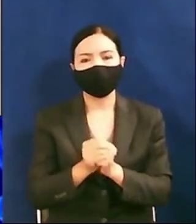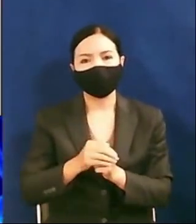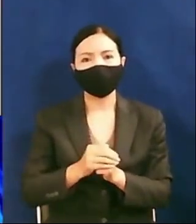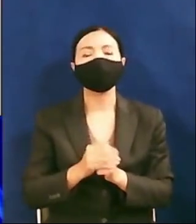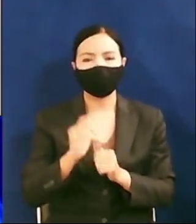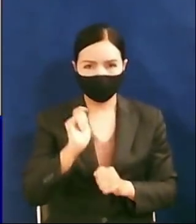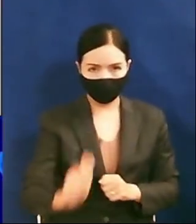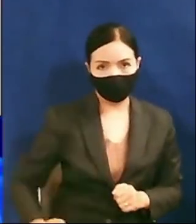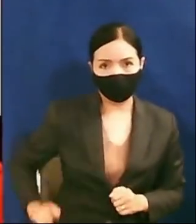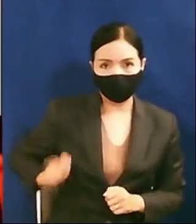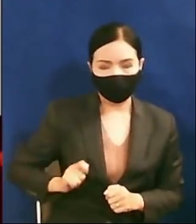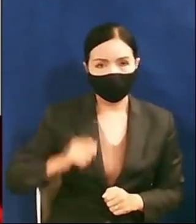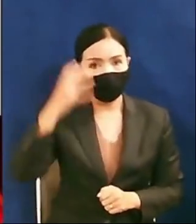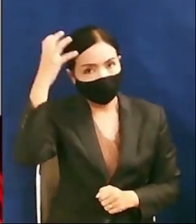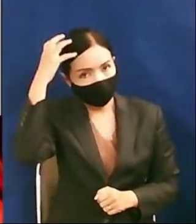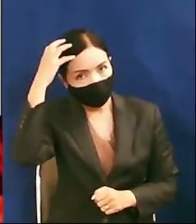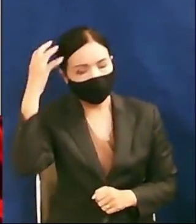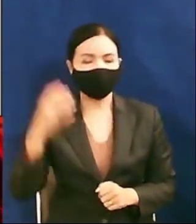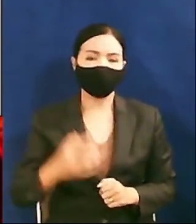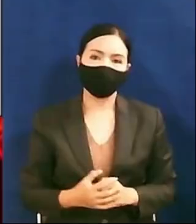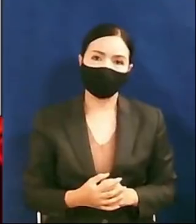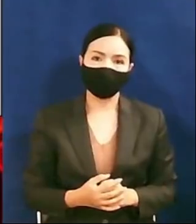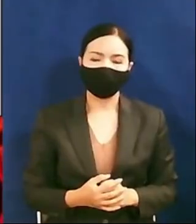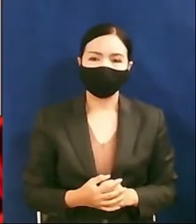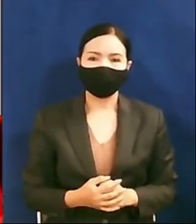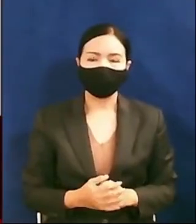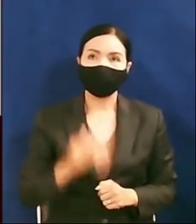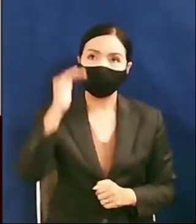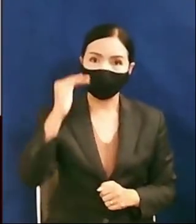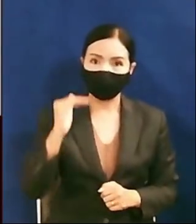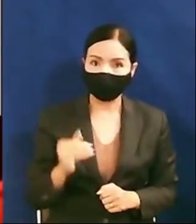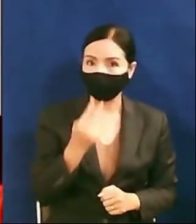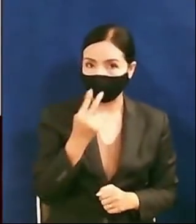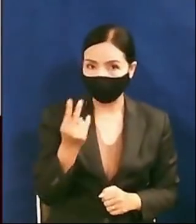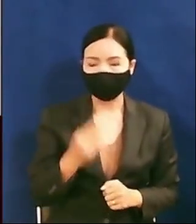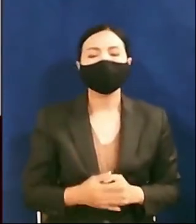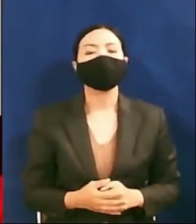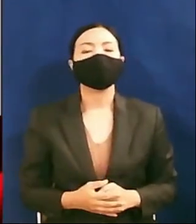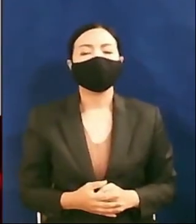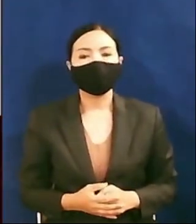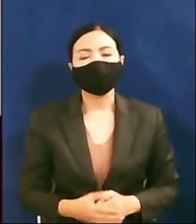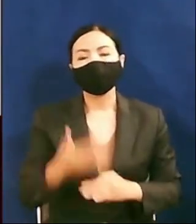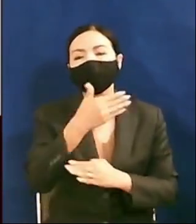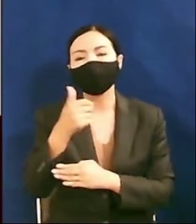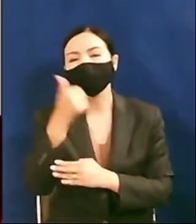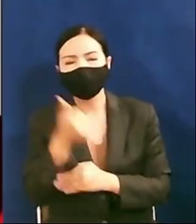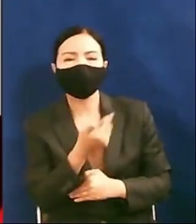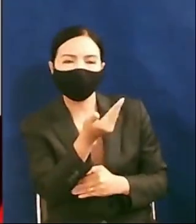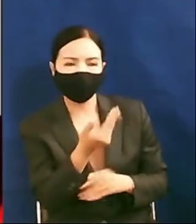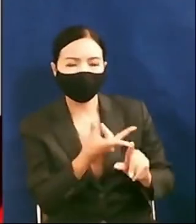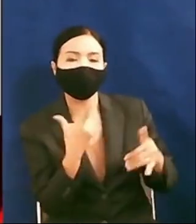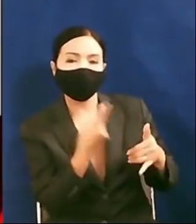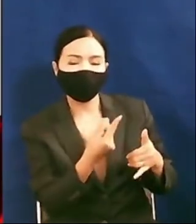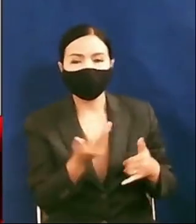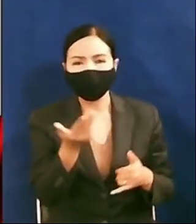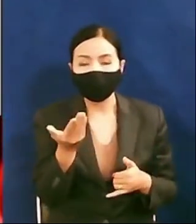ชานะครับคนลาวนะครับแล้วก็ในส่วนอื่นของชาวต่างชาติชาติอื่นๆนะครับที่จะมาขอวัคซีนต่างๆเนี่ยในส่ว